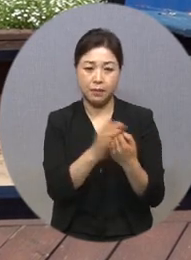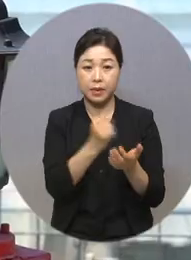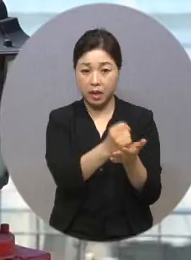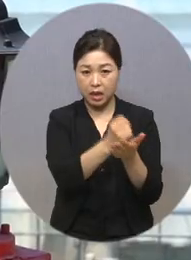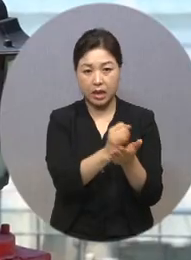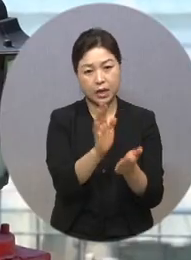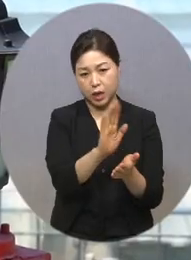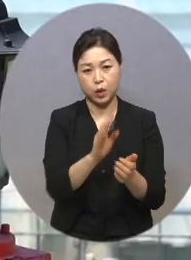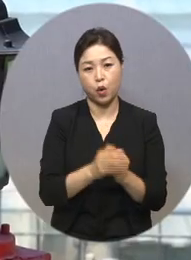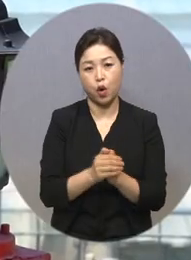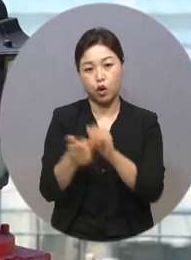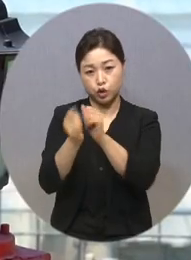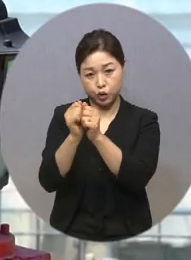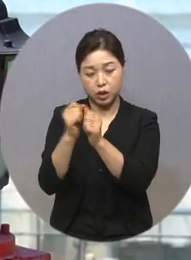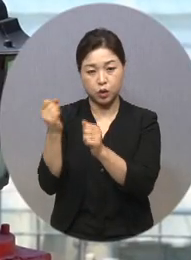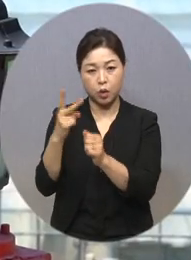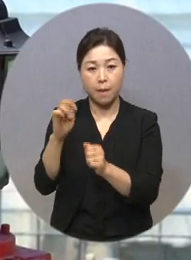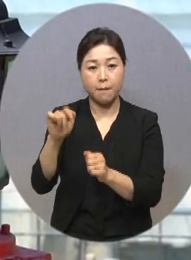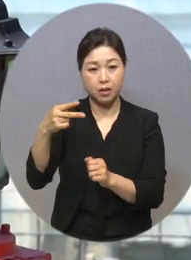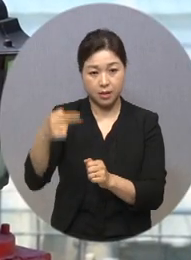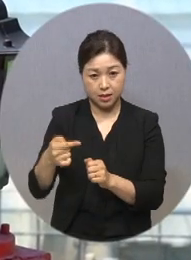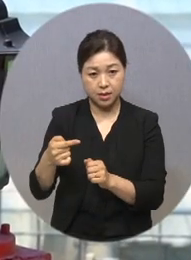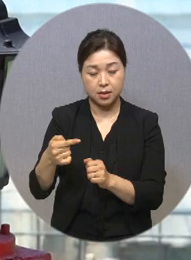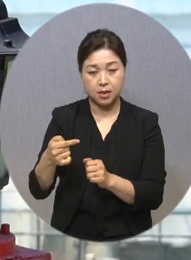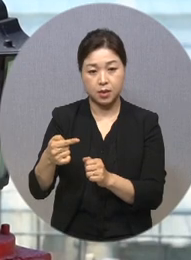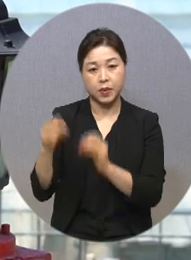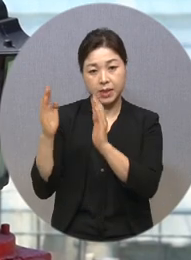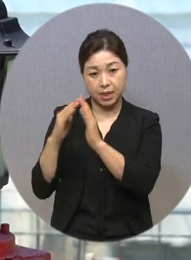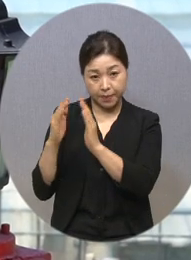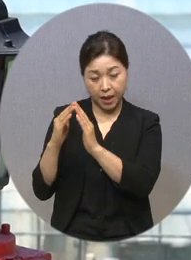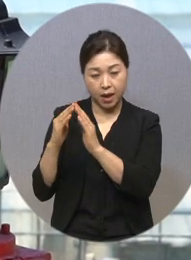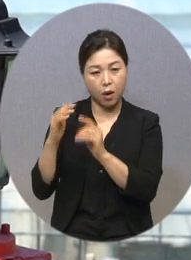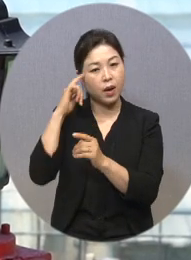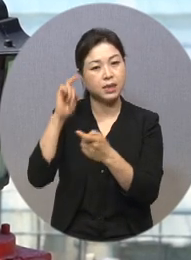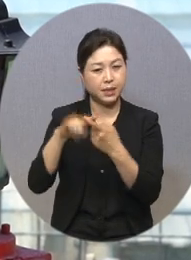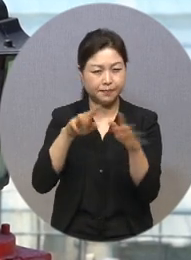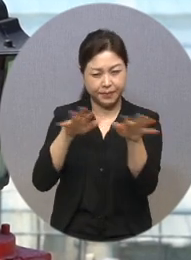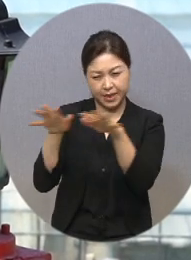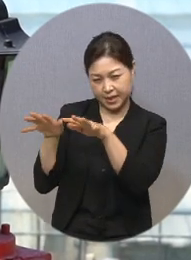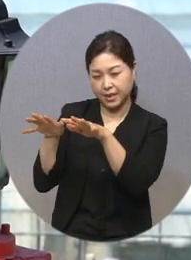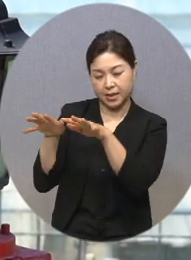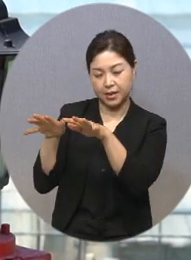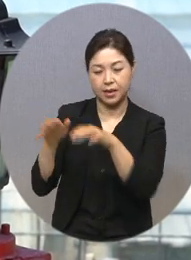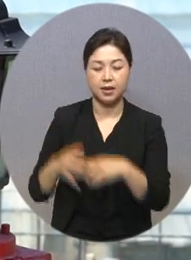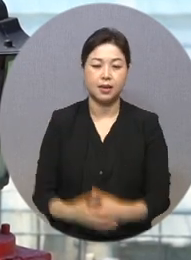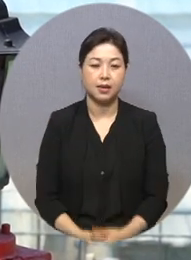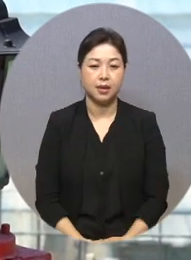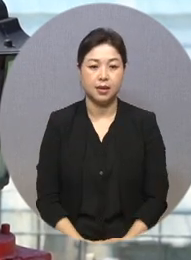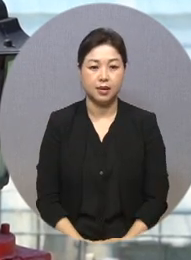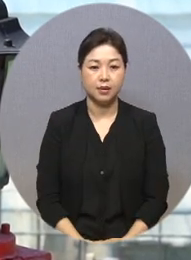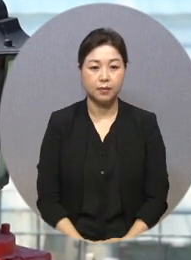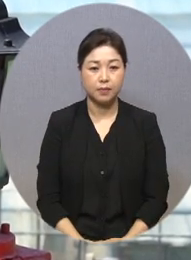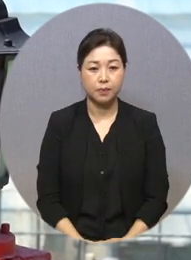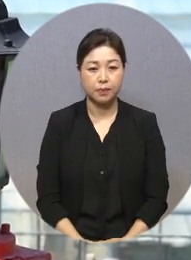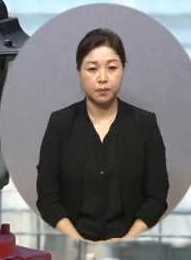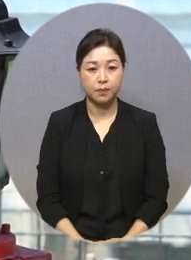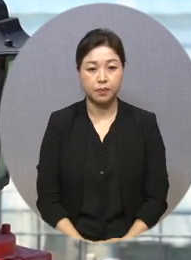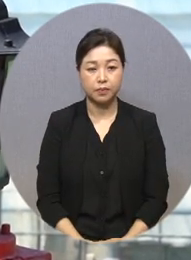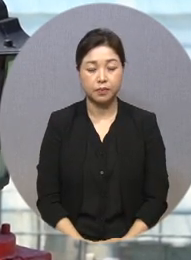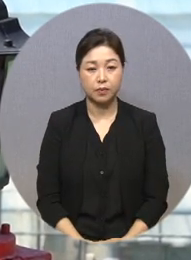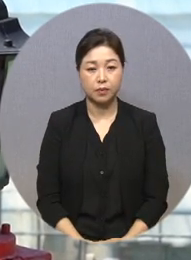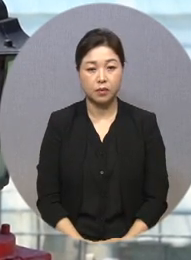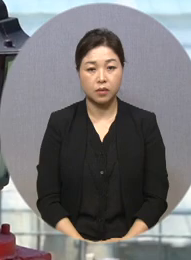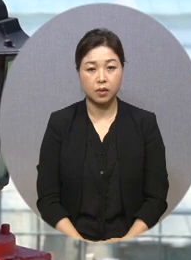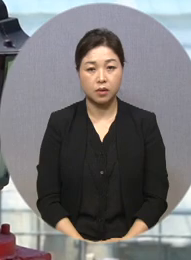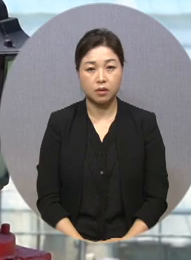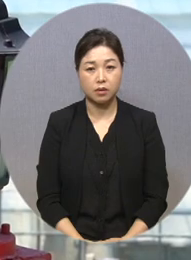예적금보다는 주식이나 펀드 아니면 부동산으로 관심을 돌리고 있는 것 같습니다.